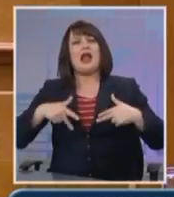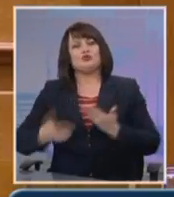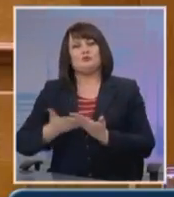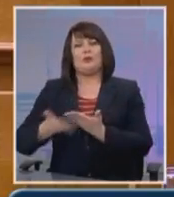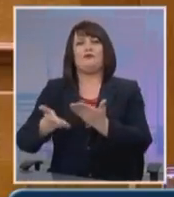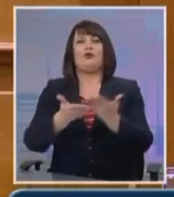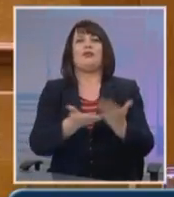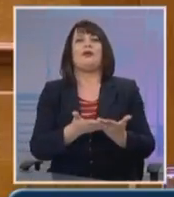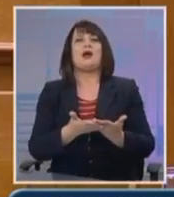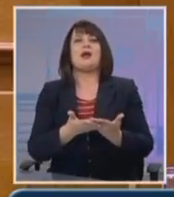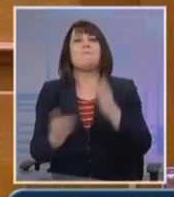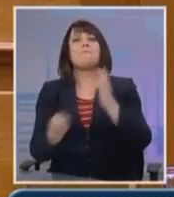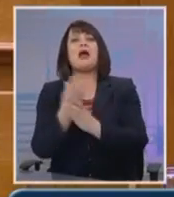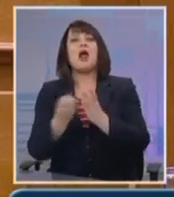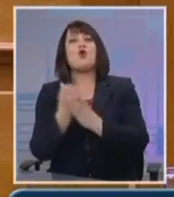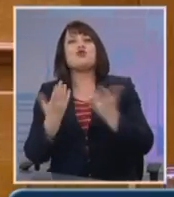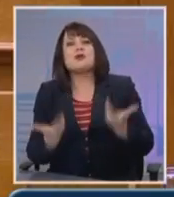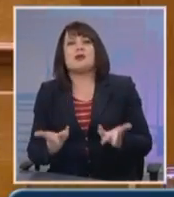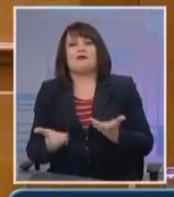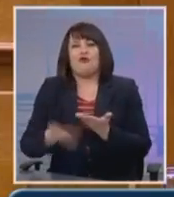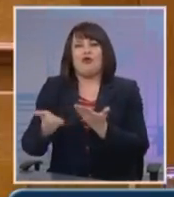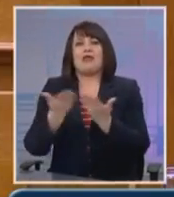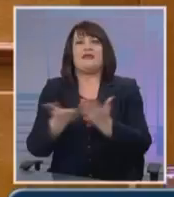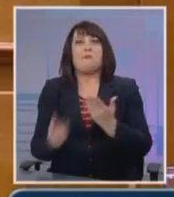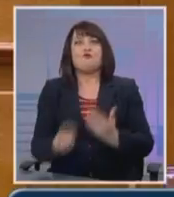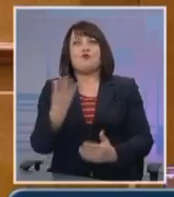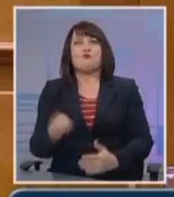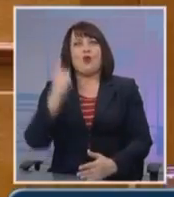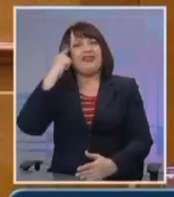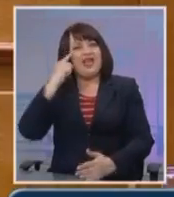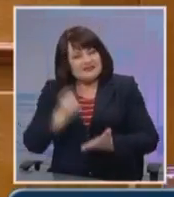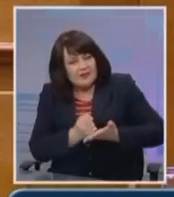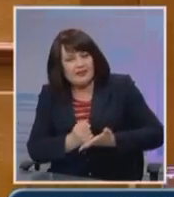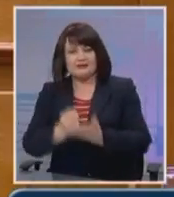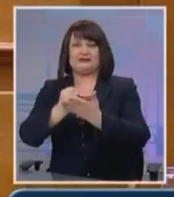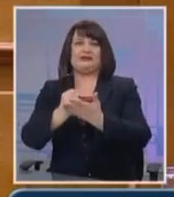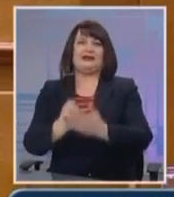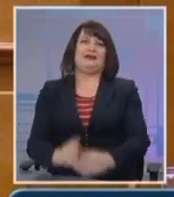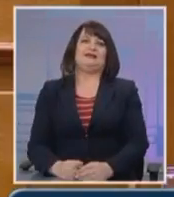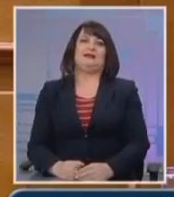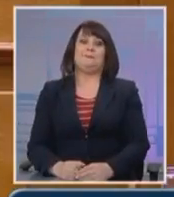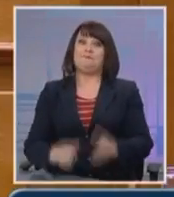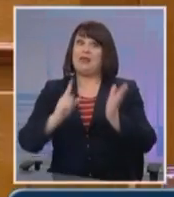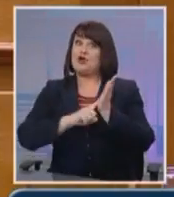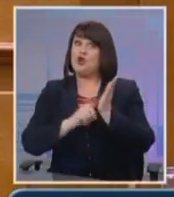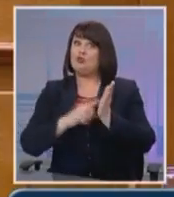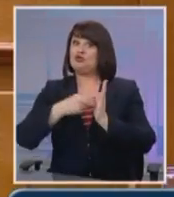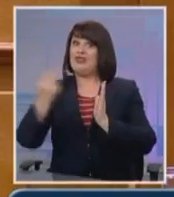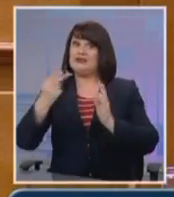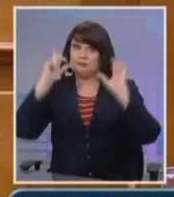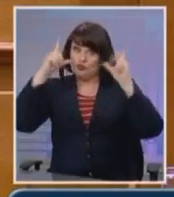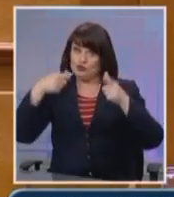στην απελευθέρωση των παραγωγικών δυνάμεων και των καινοτόμων ιδεών, με όριμους δημοκρατικούς θεσμούς και με